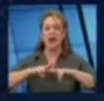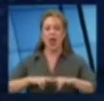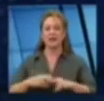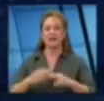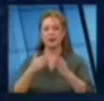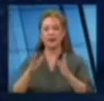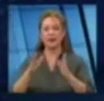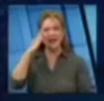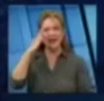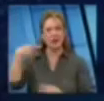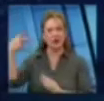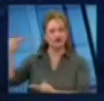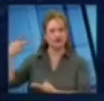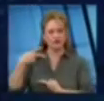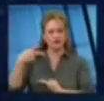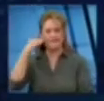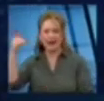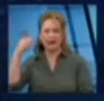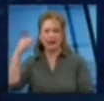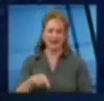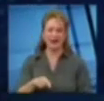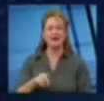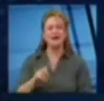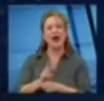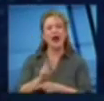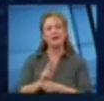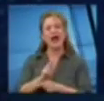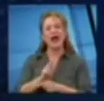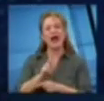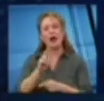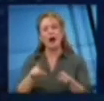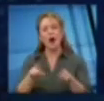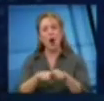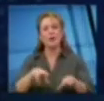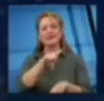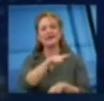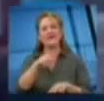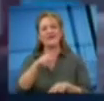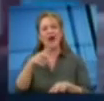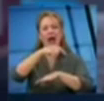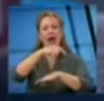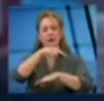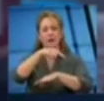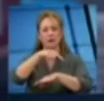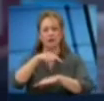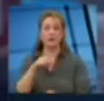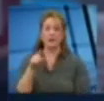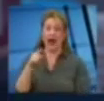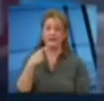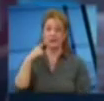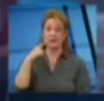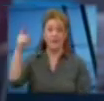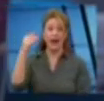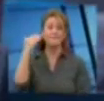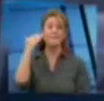שתי המדינות, והקפדה על הסטטוס קוו בער הבית. אגב, נתניהו בדברים שלו בפודקאסט, כן? בארצות הברית,